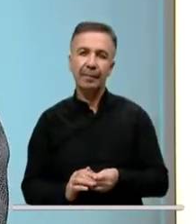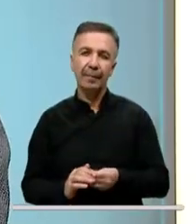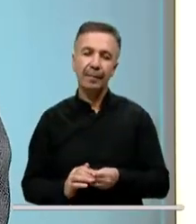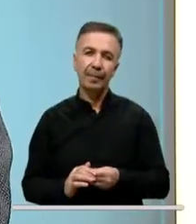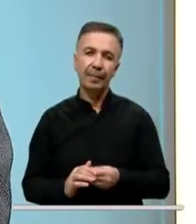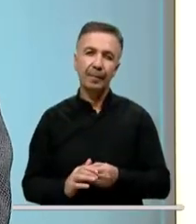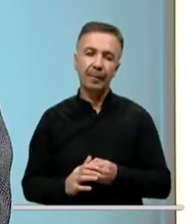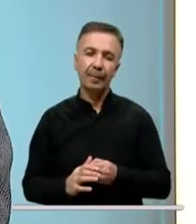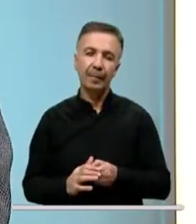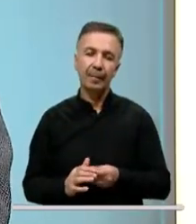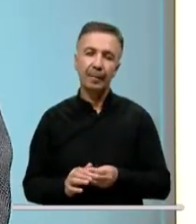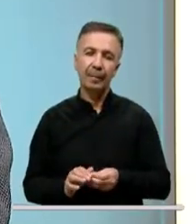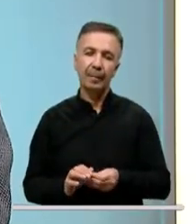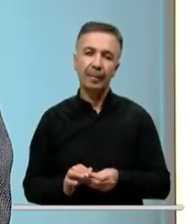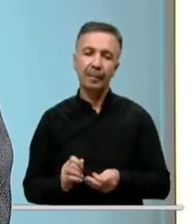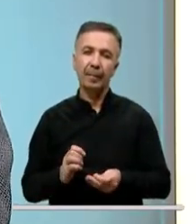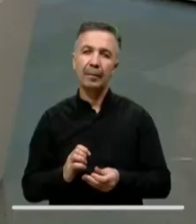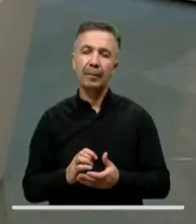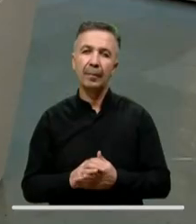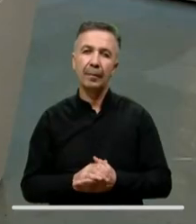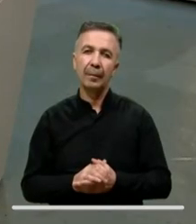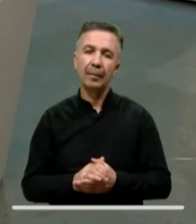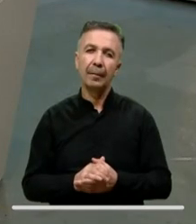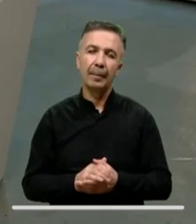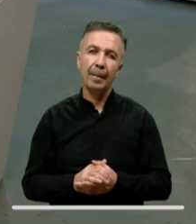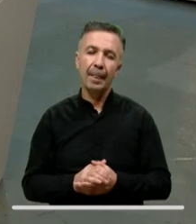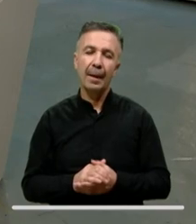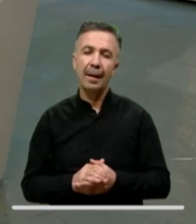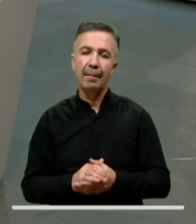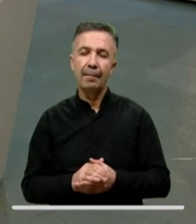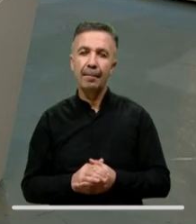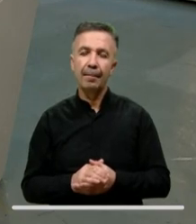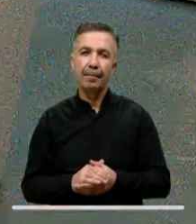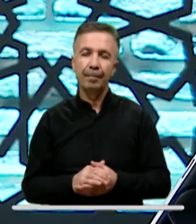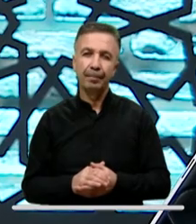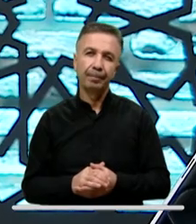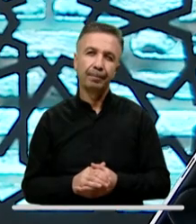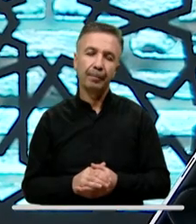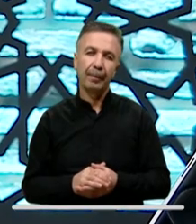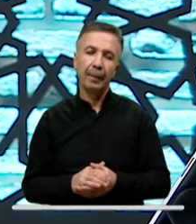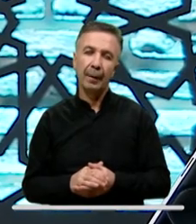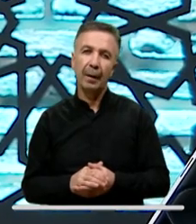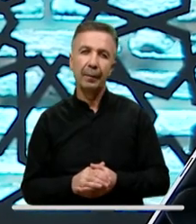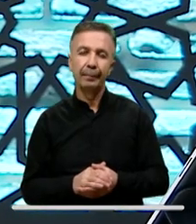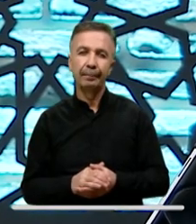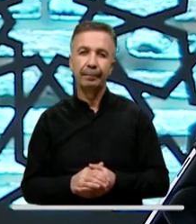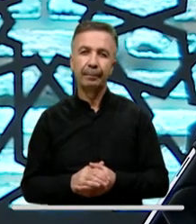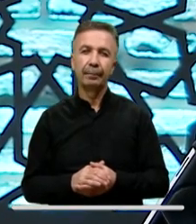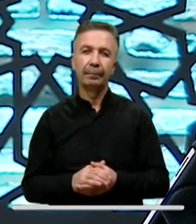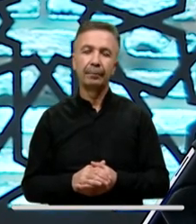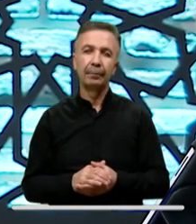amel olarak çıkarsın diye dua edelim. Eyvallah hocam. Mahiriz hocamıza Allah rahmet eylesin. Benim